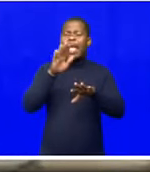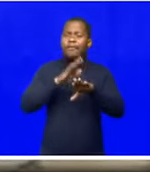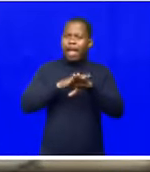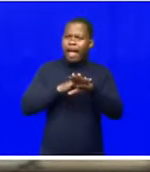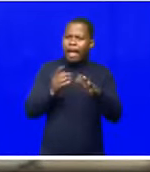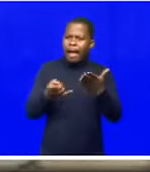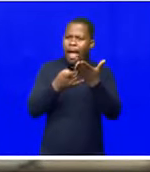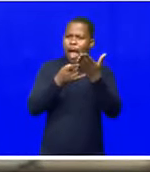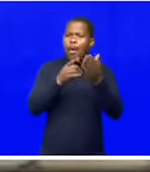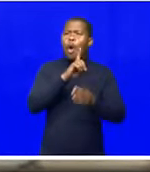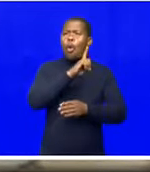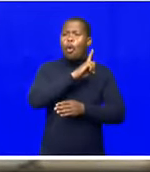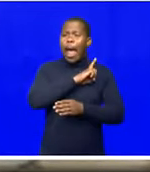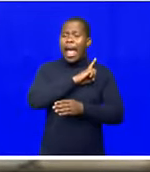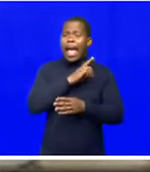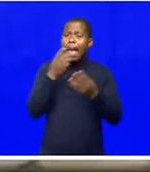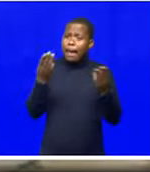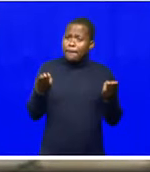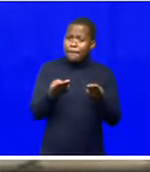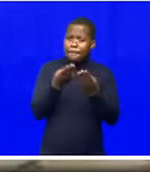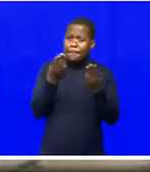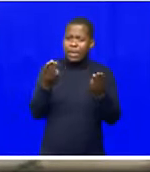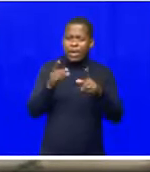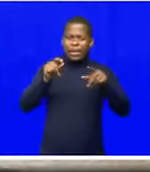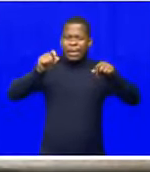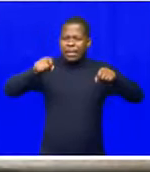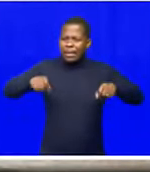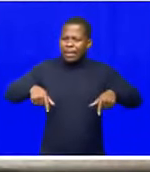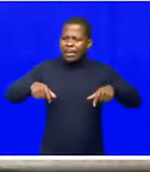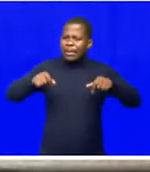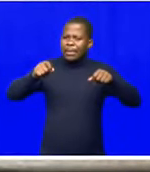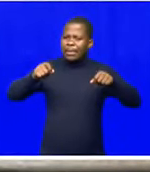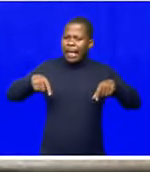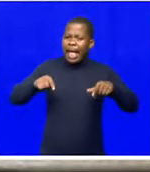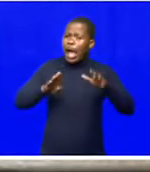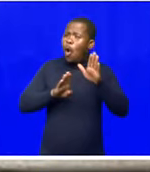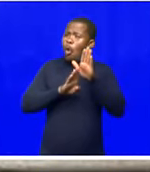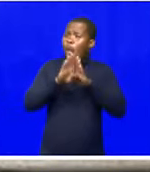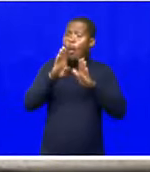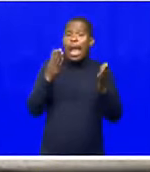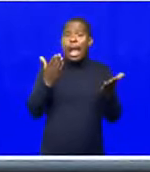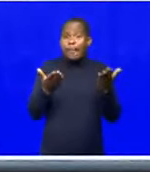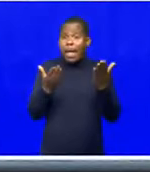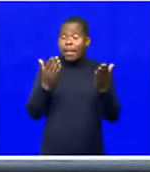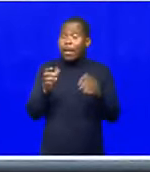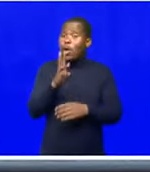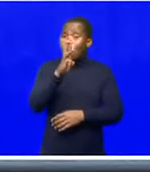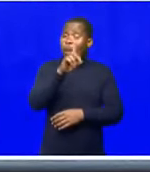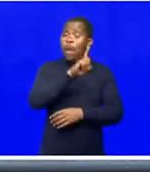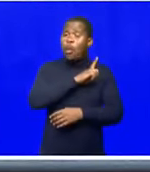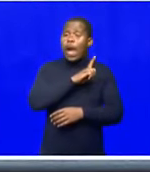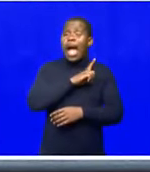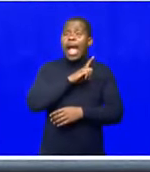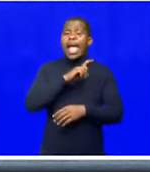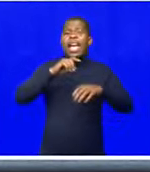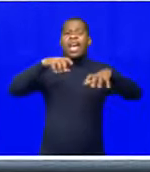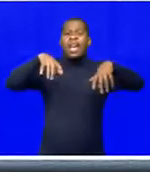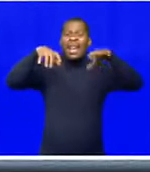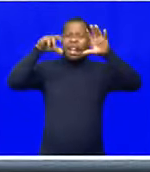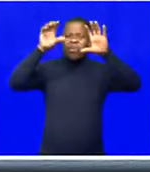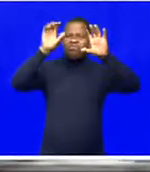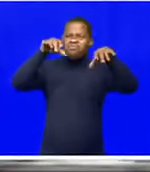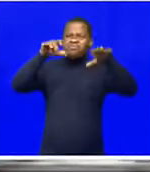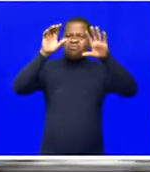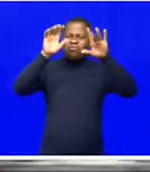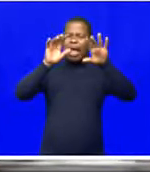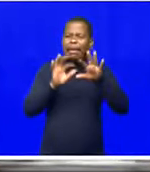kuthi kusolakale ukuthi tinombolo tebantfu labashonako ngesizathu futhi timvula letinemandla ema-flats titawunyuka